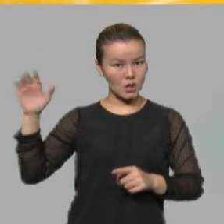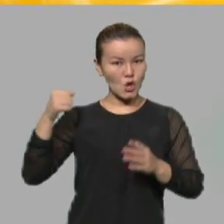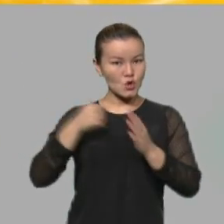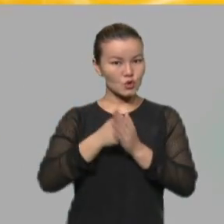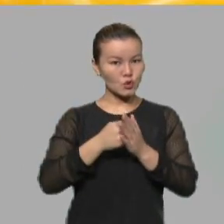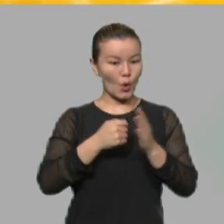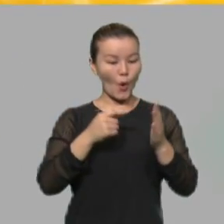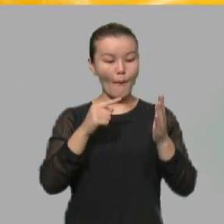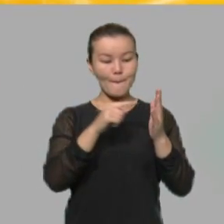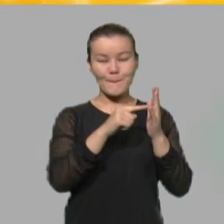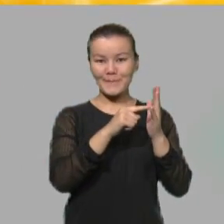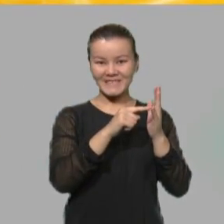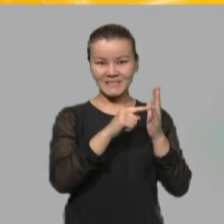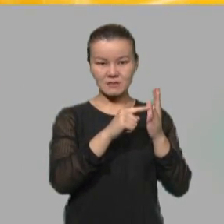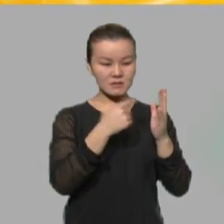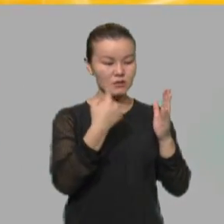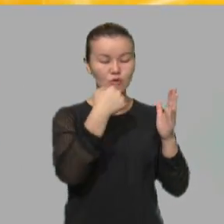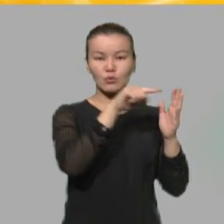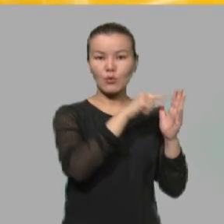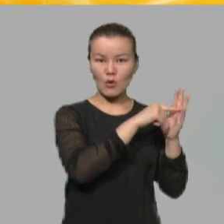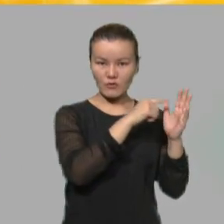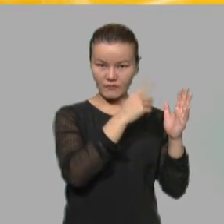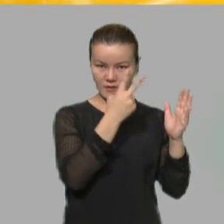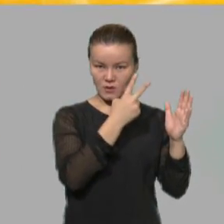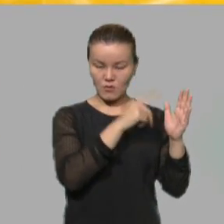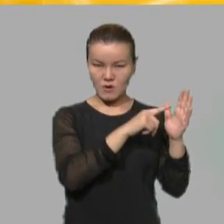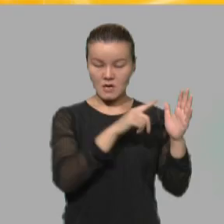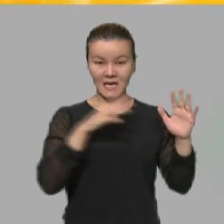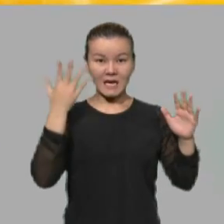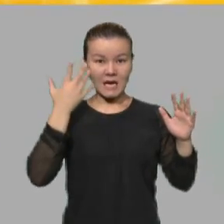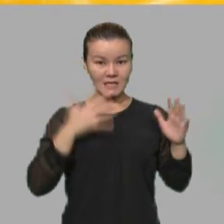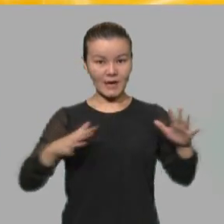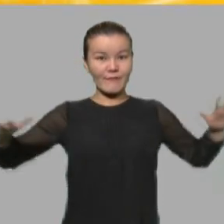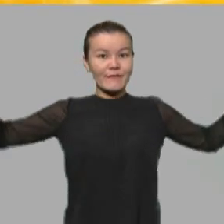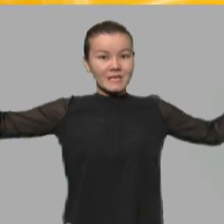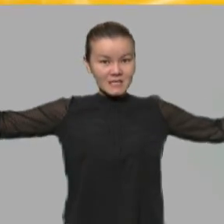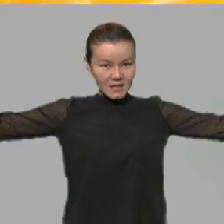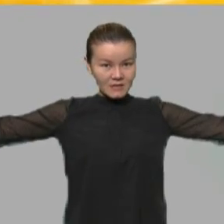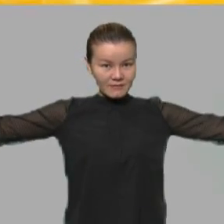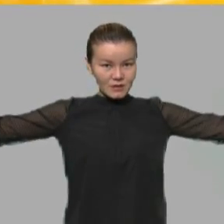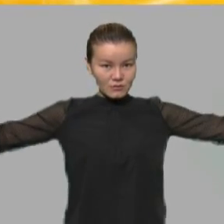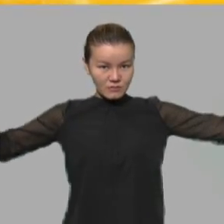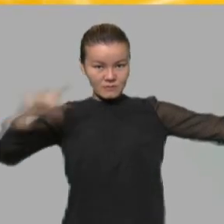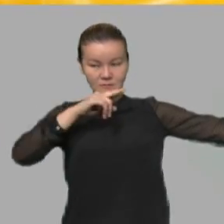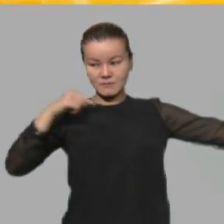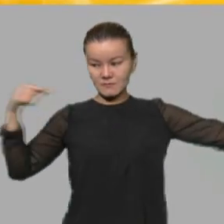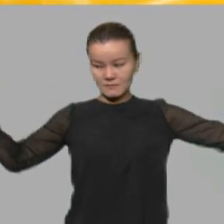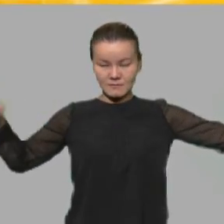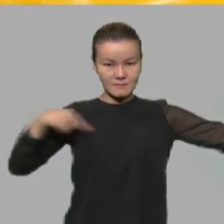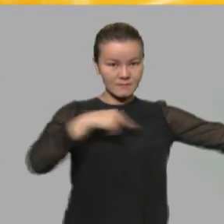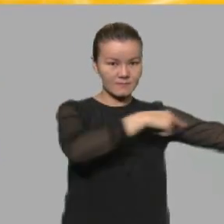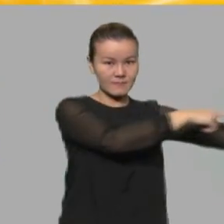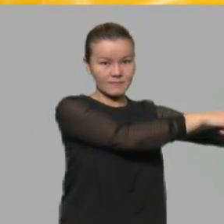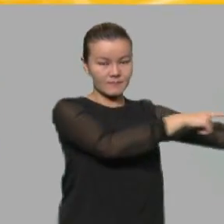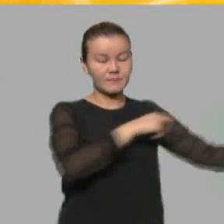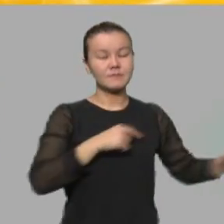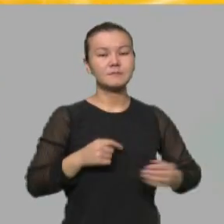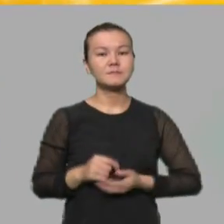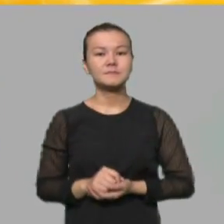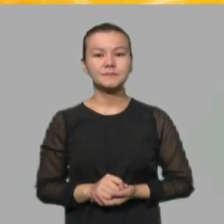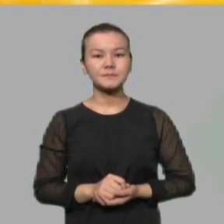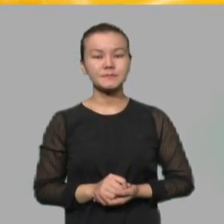руки до мизинца другой при вытянутых в сторону руках.